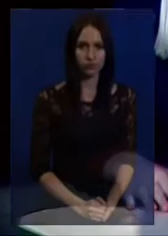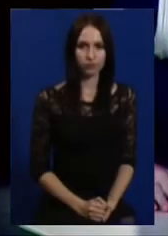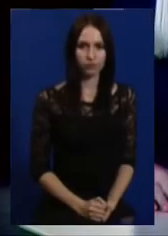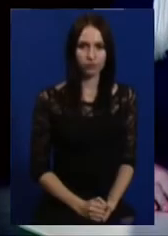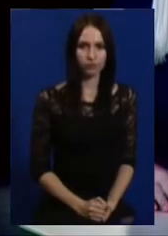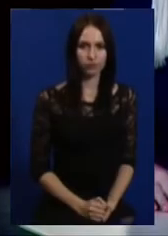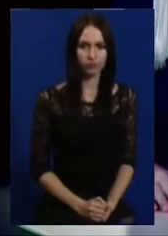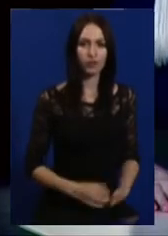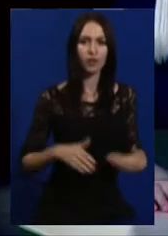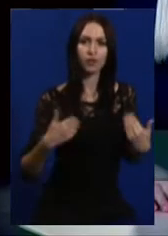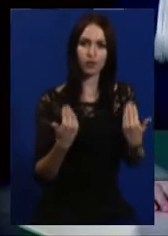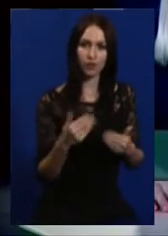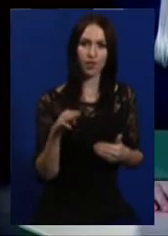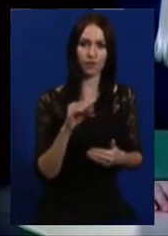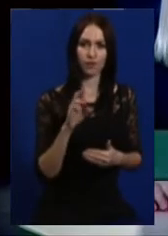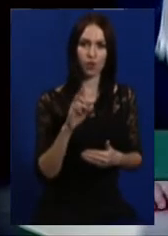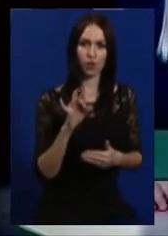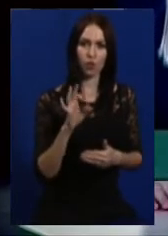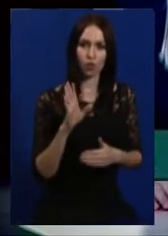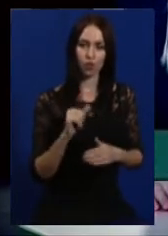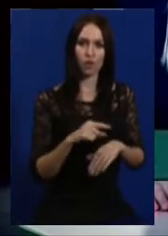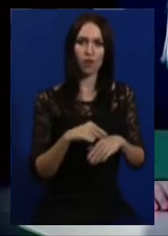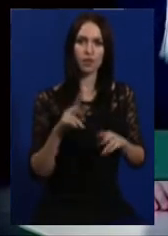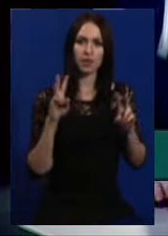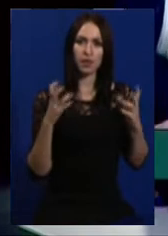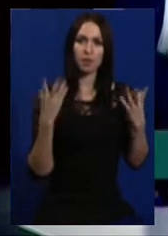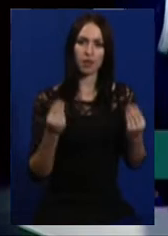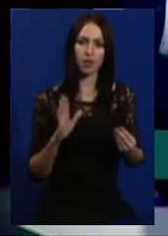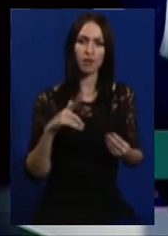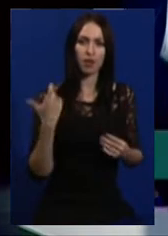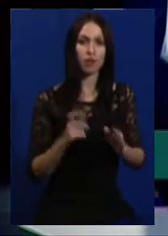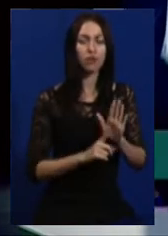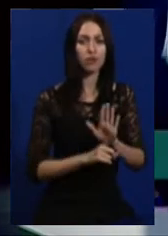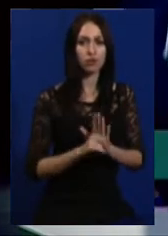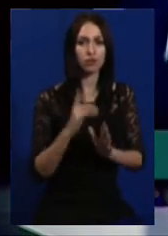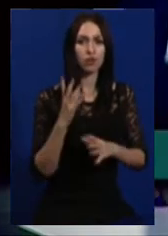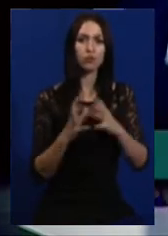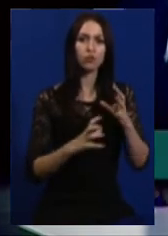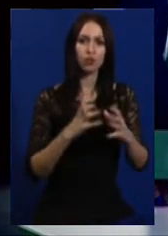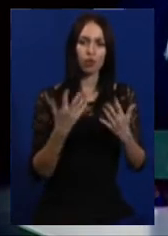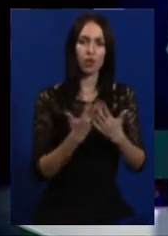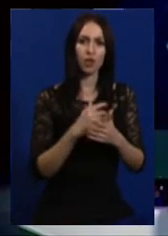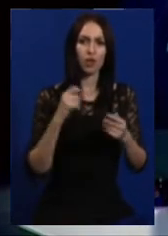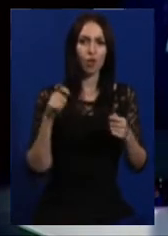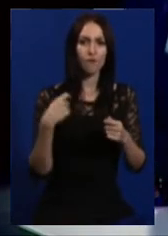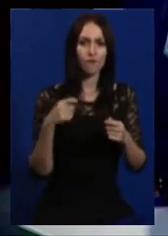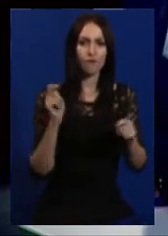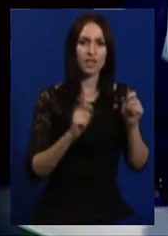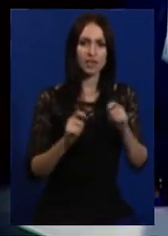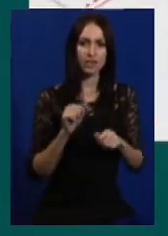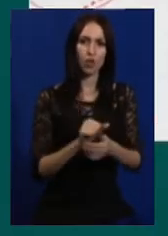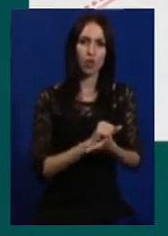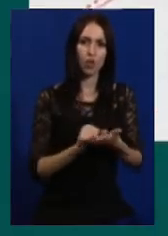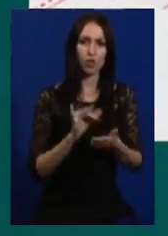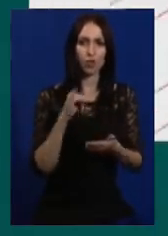летаю с вами татьяна федоркова а часто и мы дня у харькове старту во в международный кинофестиваль документальных и художник